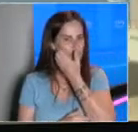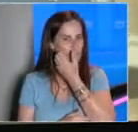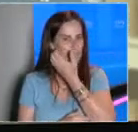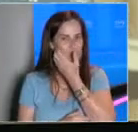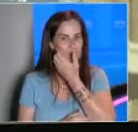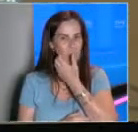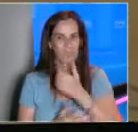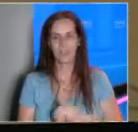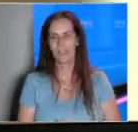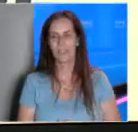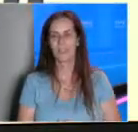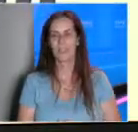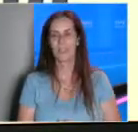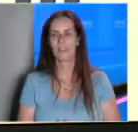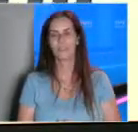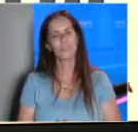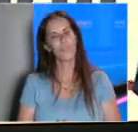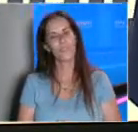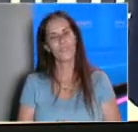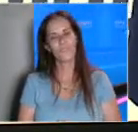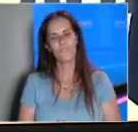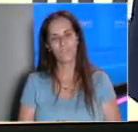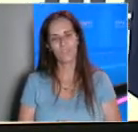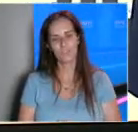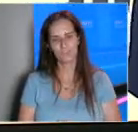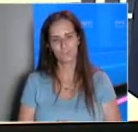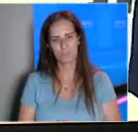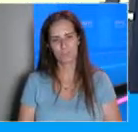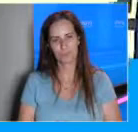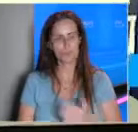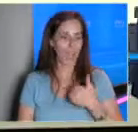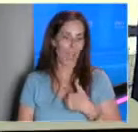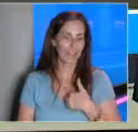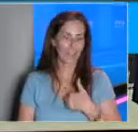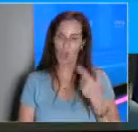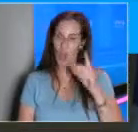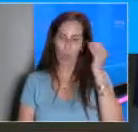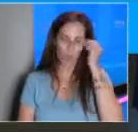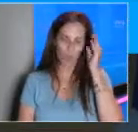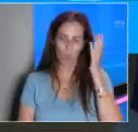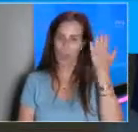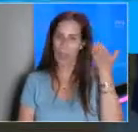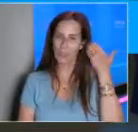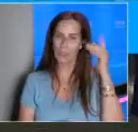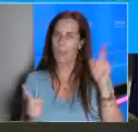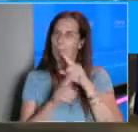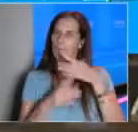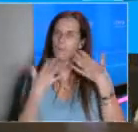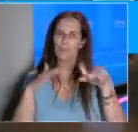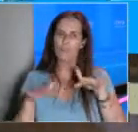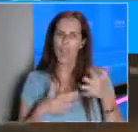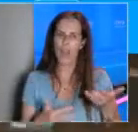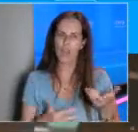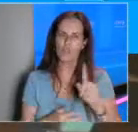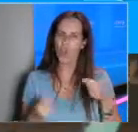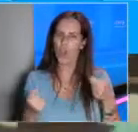אריק שרון, אבל לא, זה היה אחרי. שמע, אני לא זוכר מהעת ההיא ביטולה של ישיבת ממשלה